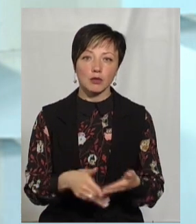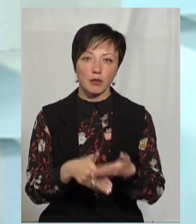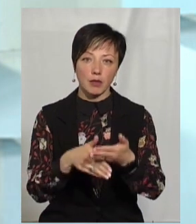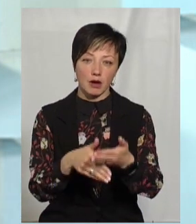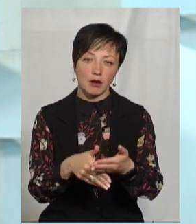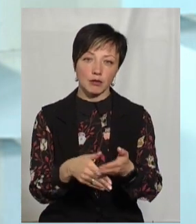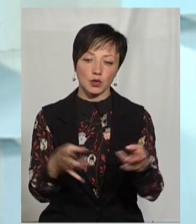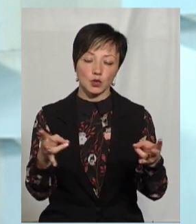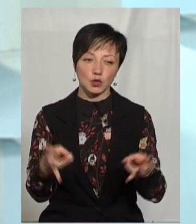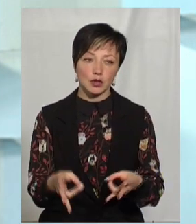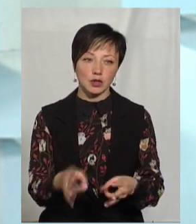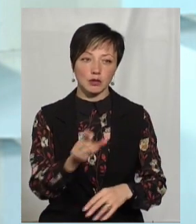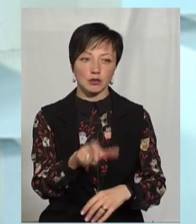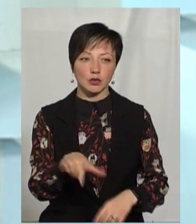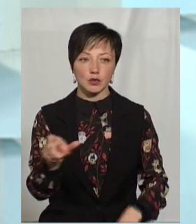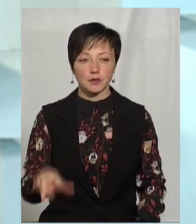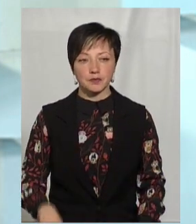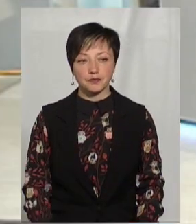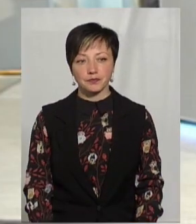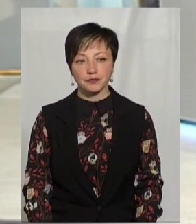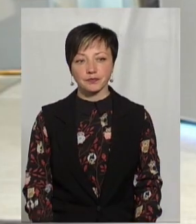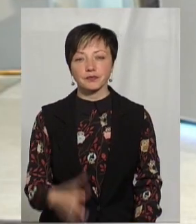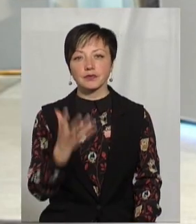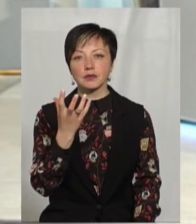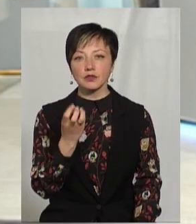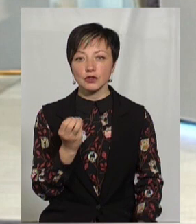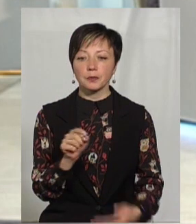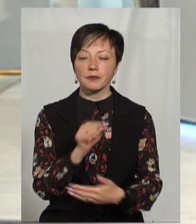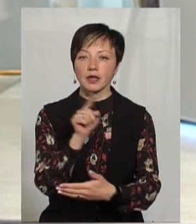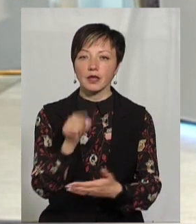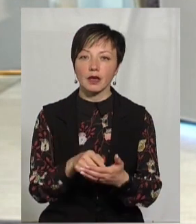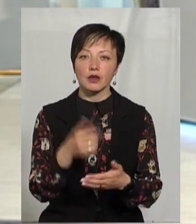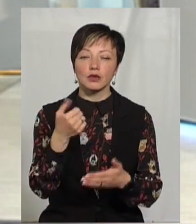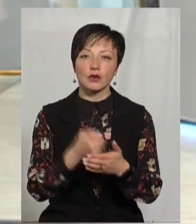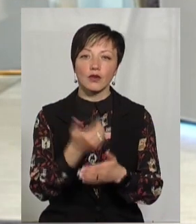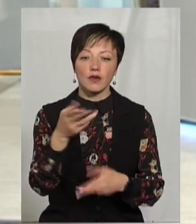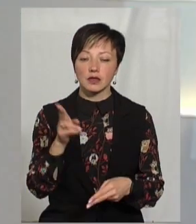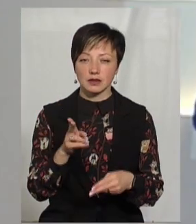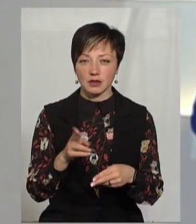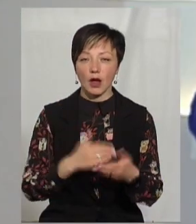допомагаємо нужденним людям. Пане Сергію, ще запитання до вас уже наостанок. У нас майже